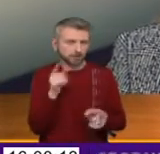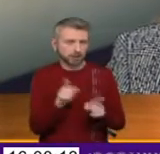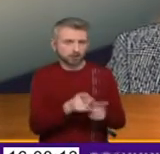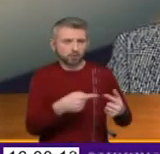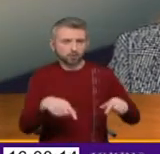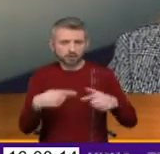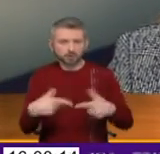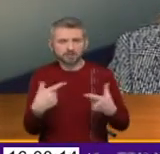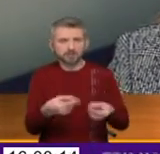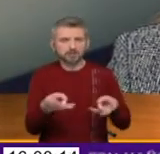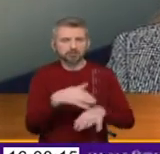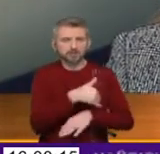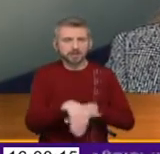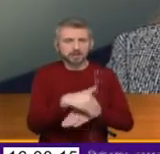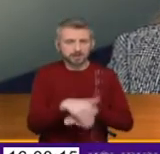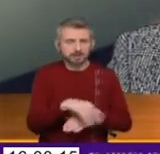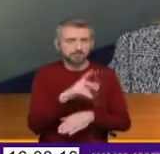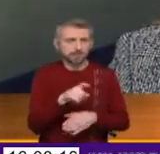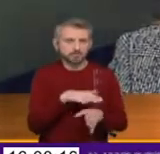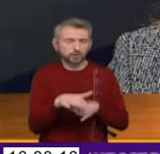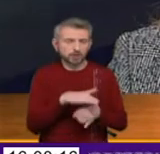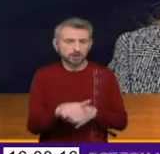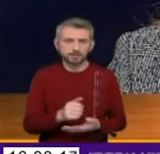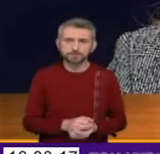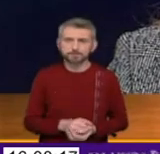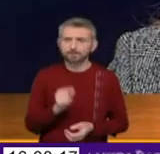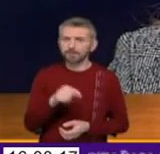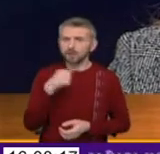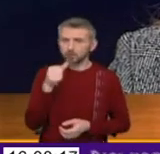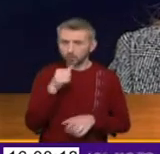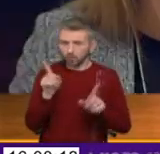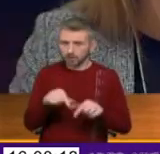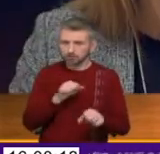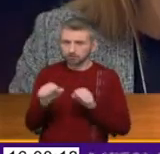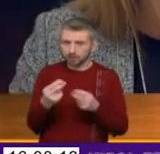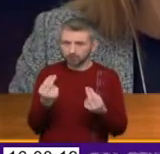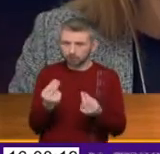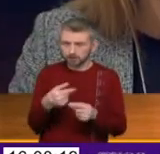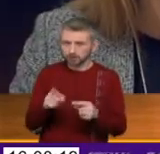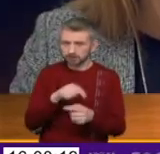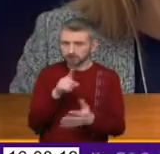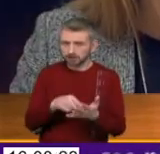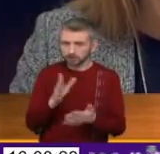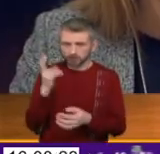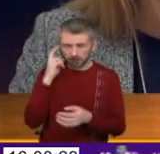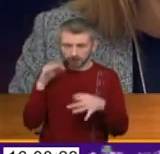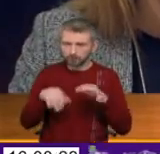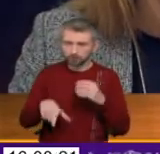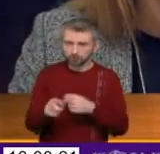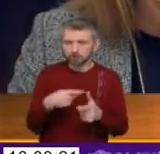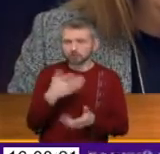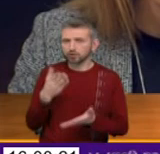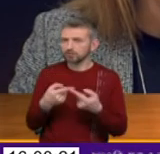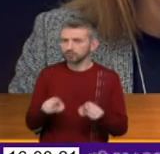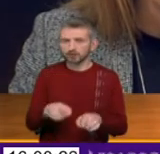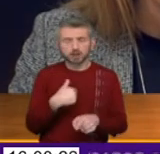округів, де залишилися адреси саме без виконання. А цього року теж розпорядником коштів по цих питаннях буде «Київавтодор»? Чи можливо вже